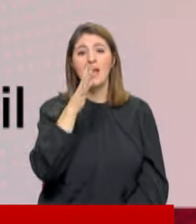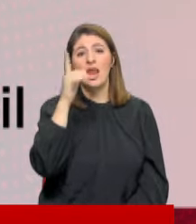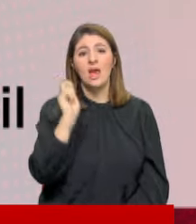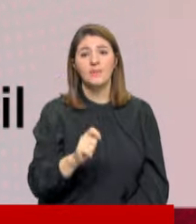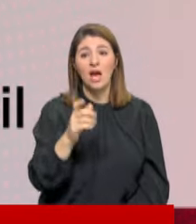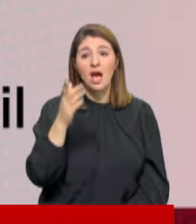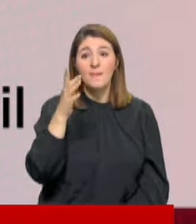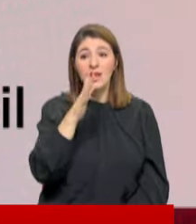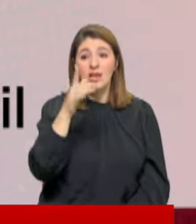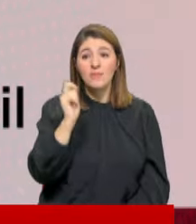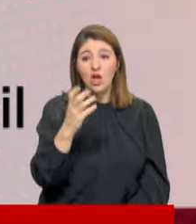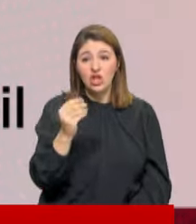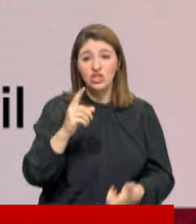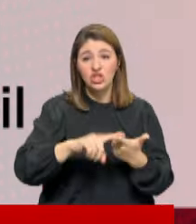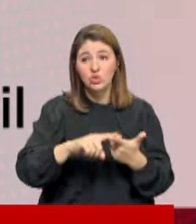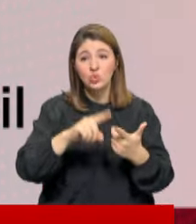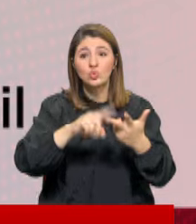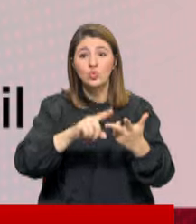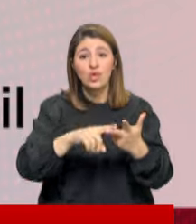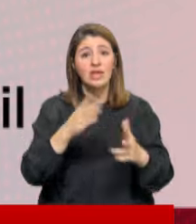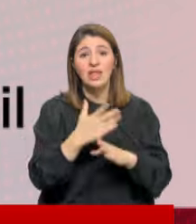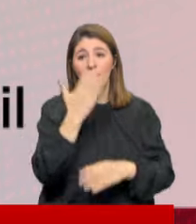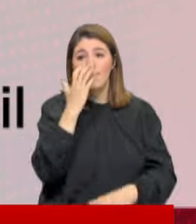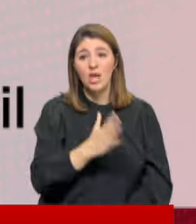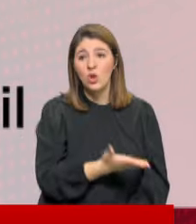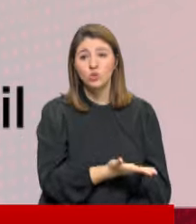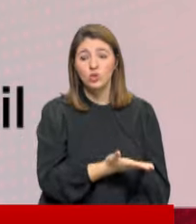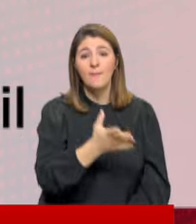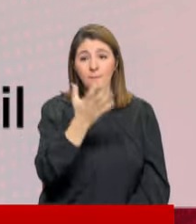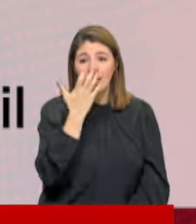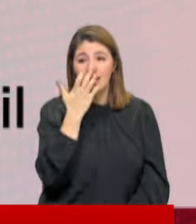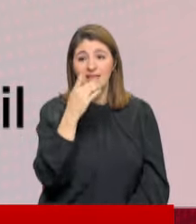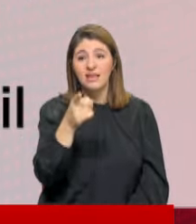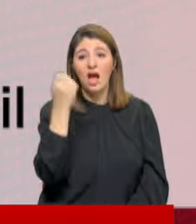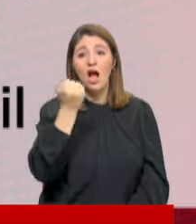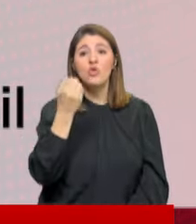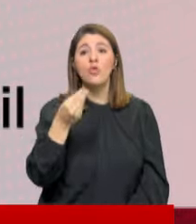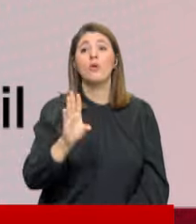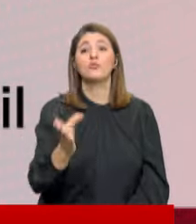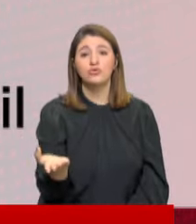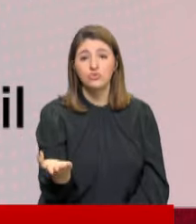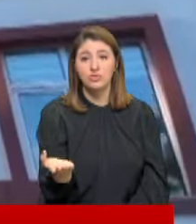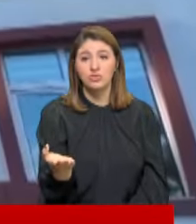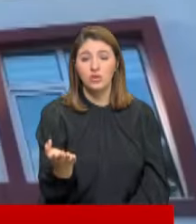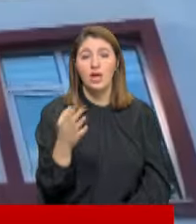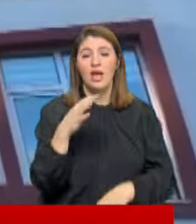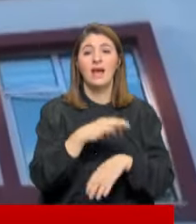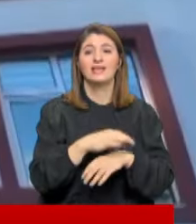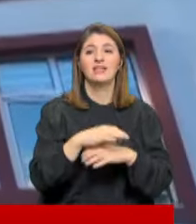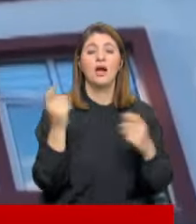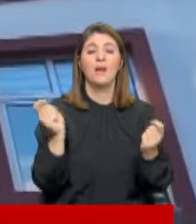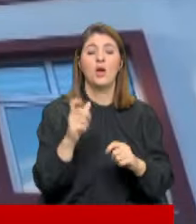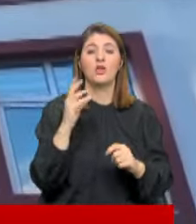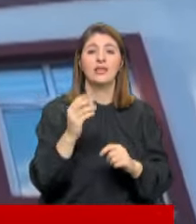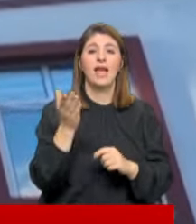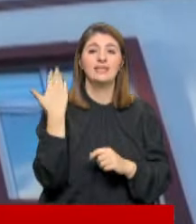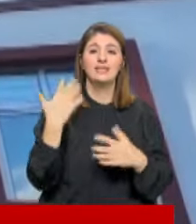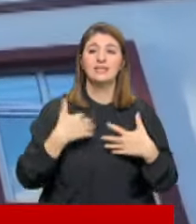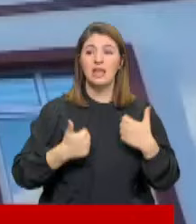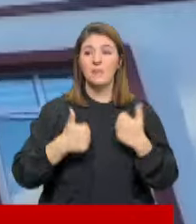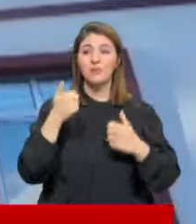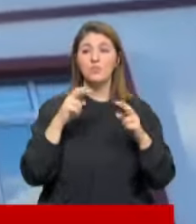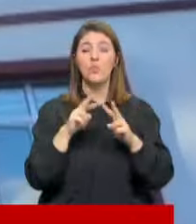var. Kasıt olan şeyin ikincisini, üçüncüsünü niye bekliyorsun? Beklerken sen de katil olmuyor musun? Hastanesi kapatılan eski